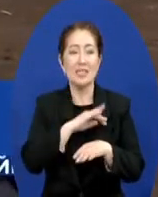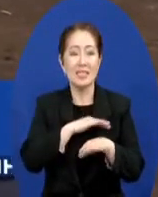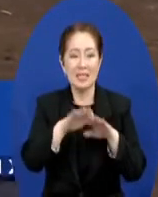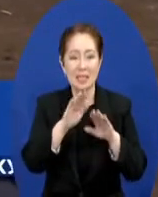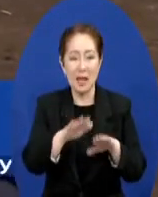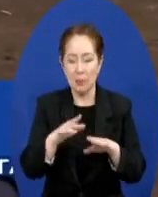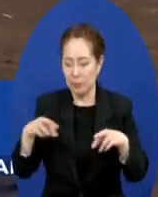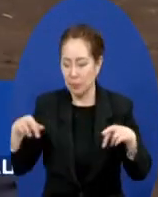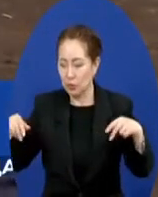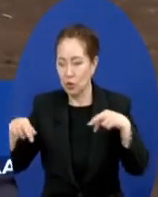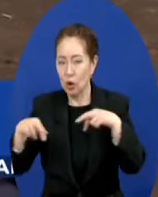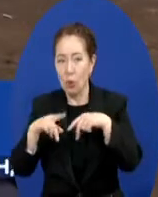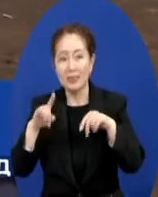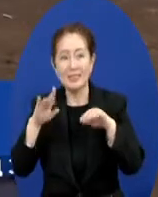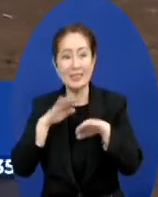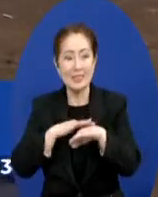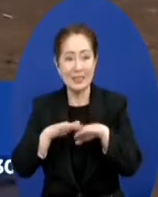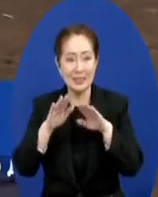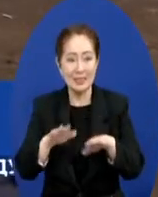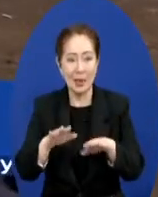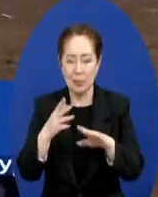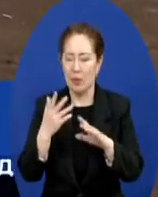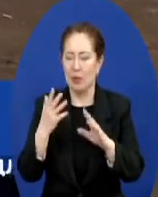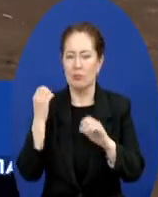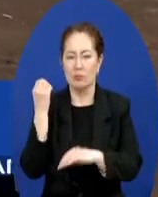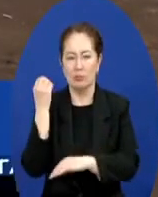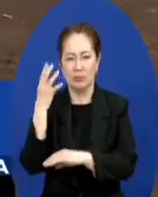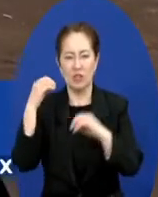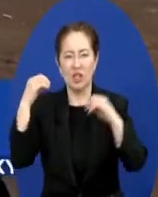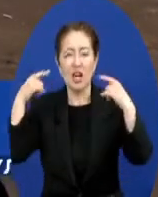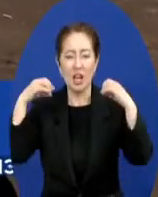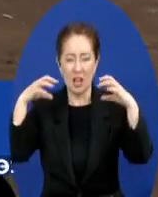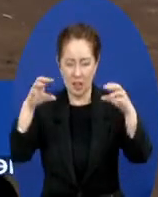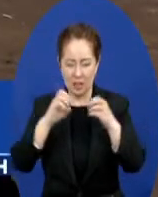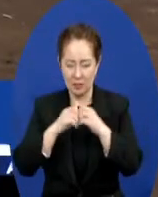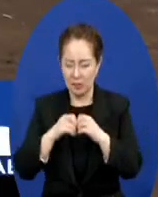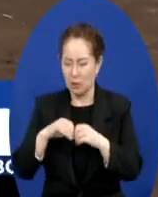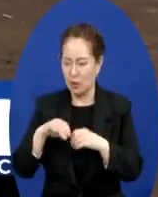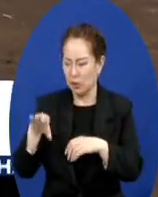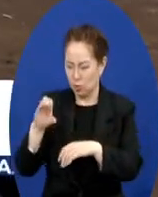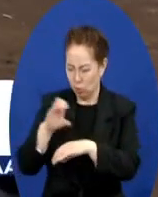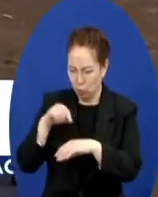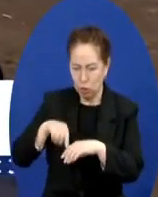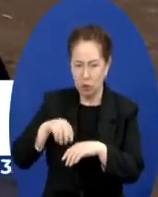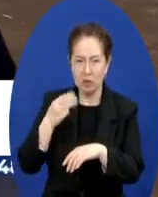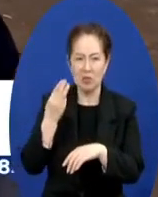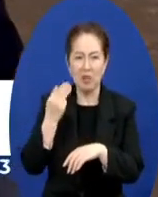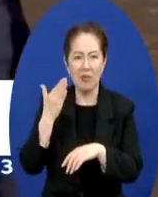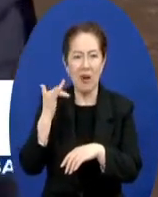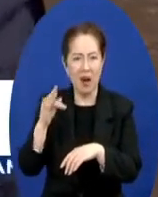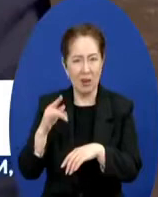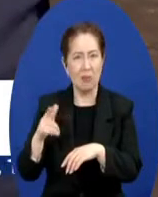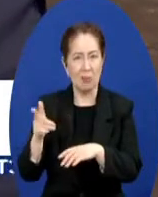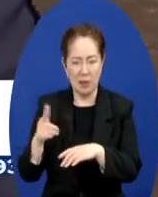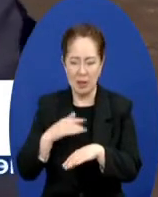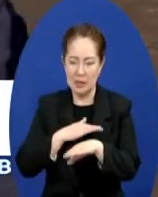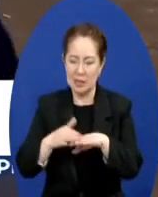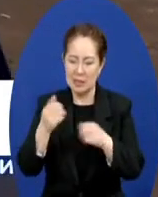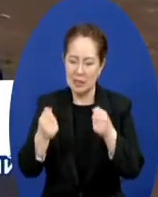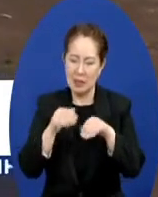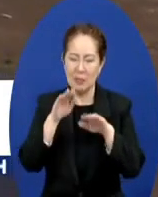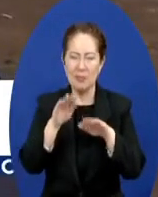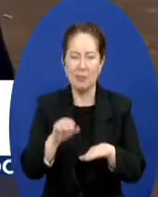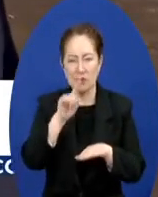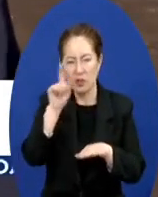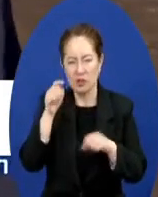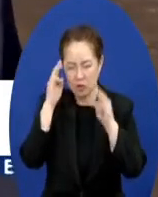нөгөө байгууллагын хамтар хийгдэх юм аа. Зундаа болохоор сум дотор одоо ингэ шавартаа суугаад байдаг. Тэгээ ийм амбаргүй байдаг төсөл дээр учраас энэ авто замын асуудлыг